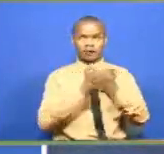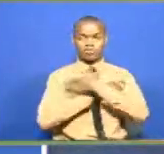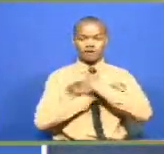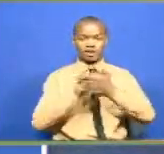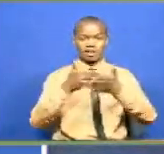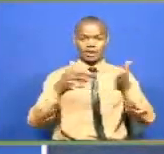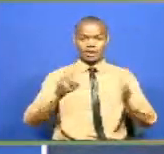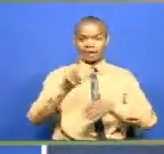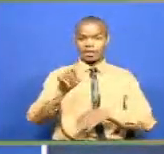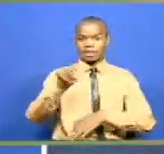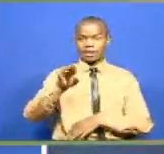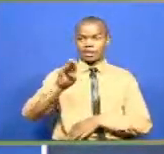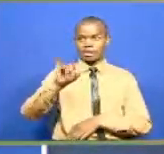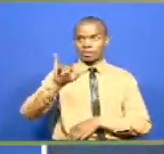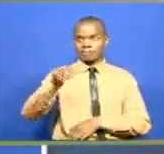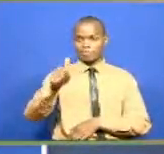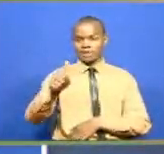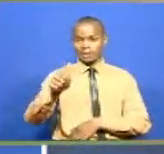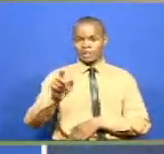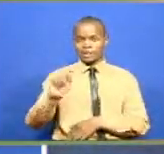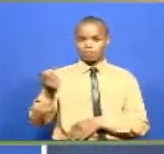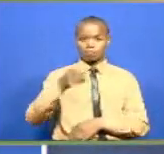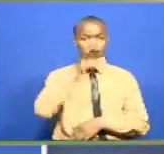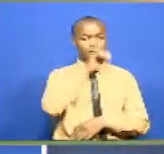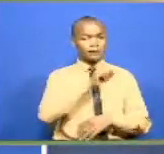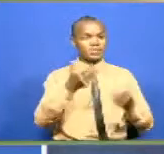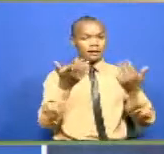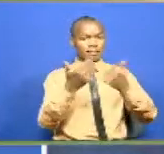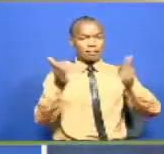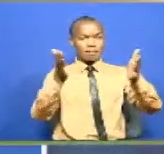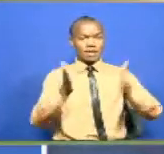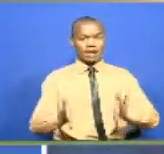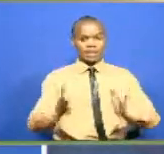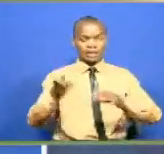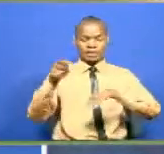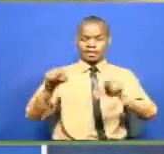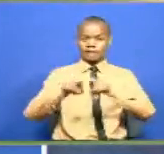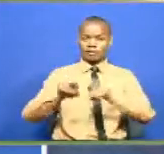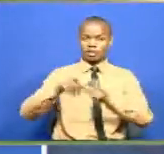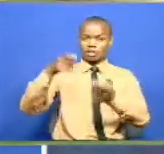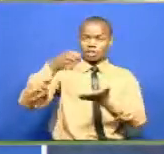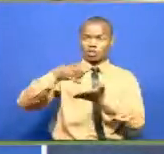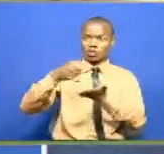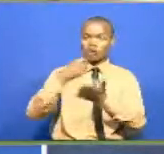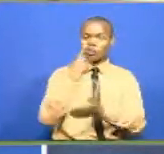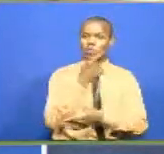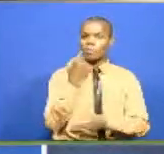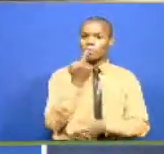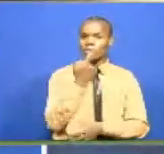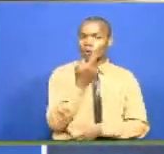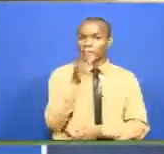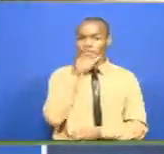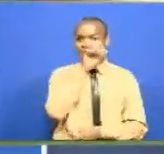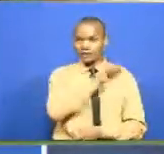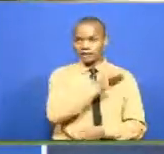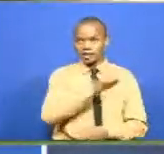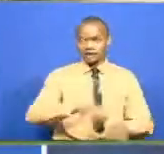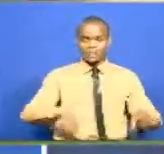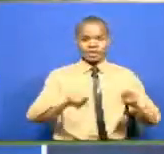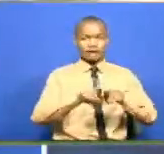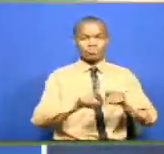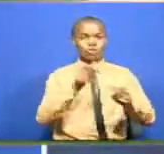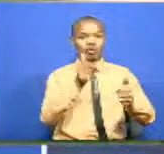Zambia. Kenya ilikosa huduma za wachezaji kadhaa wa kulipwa. Baadhi ya wachezaji hao waliokosa mchuano huo na ambao